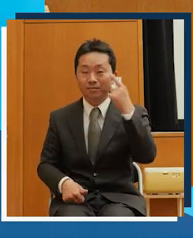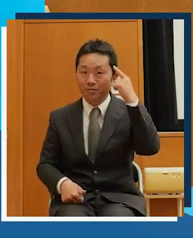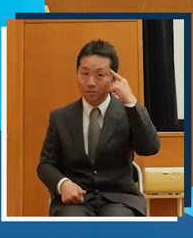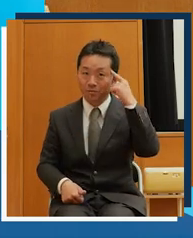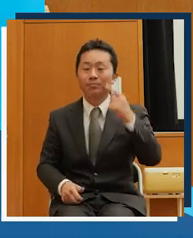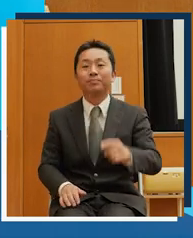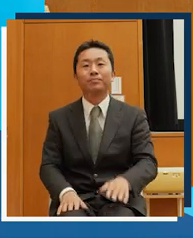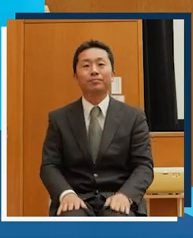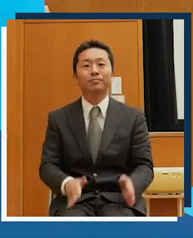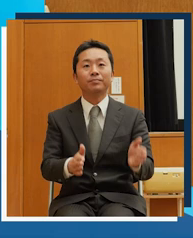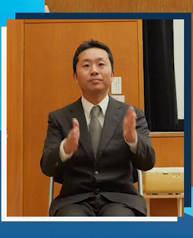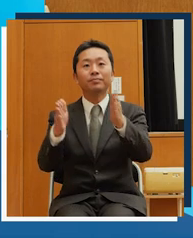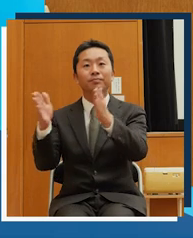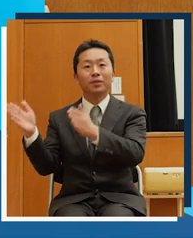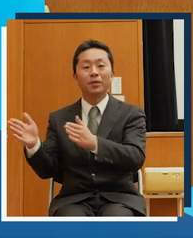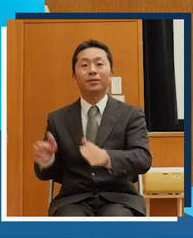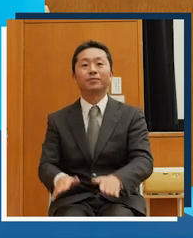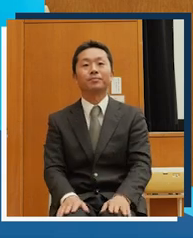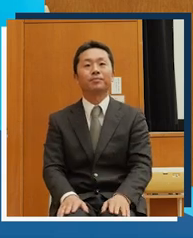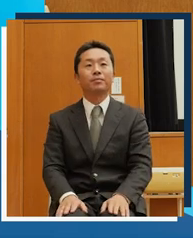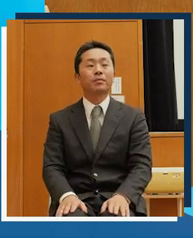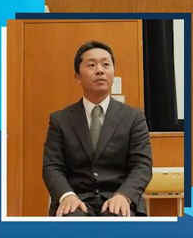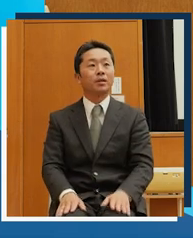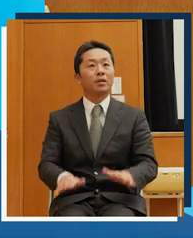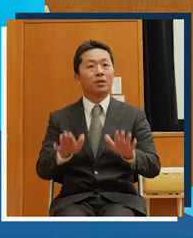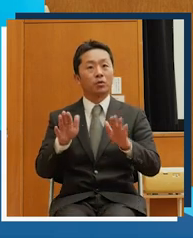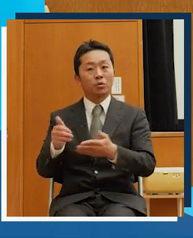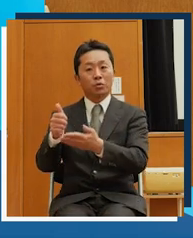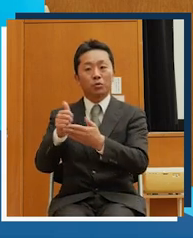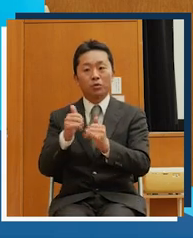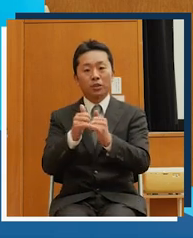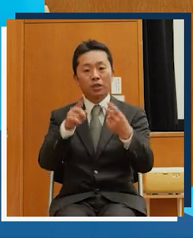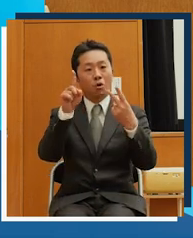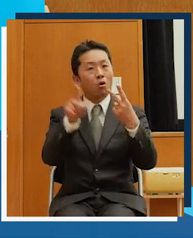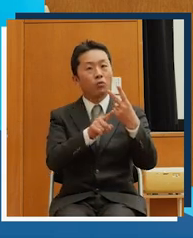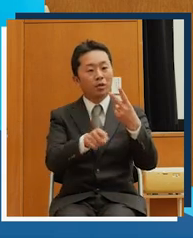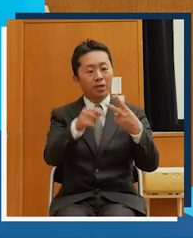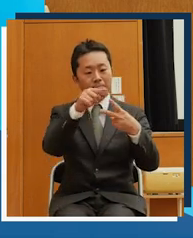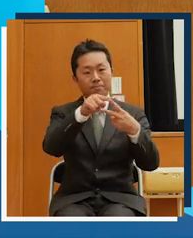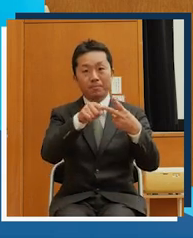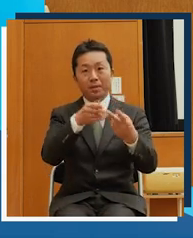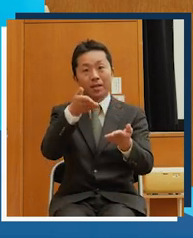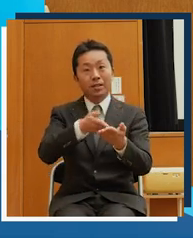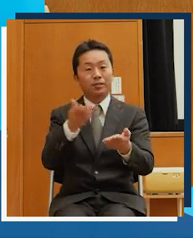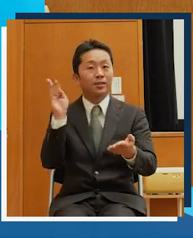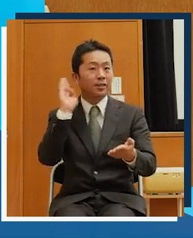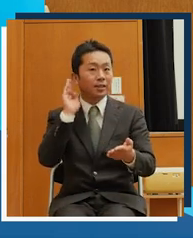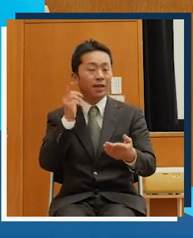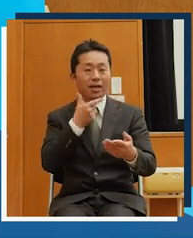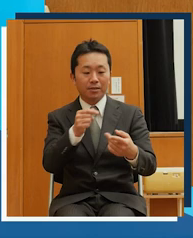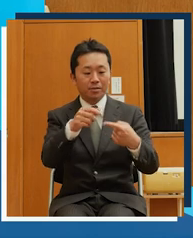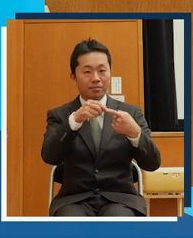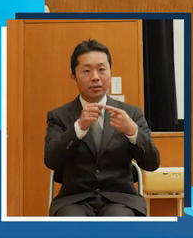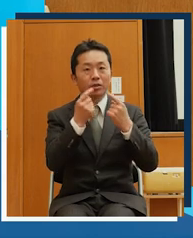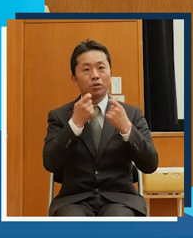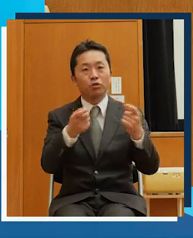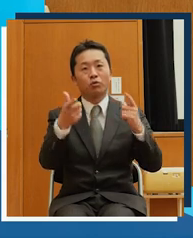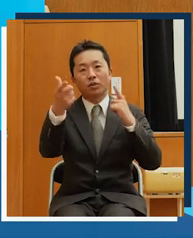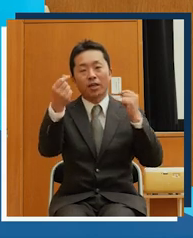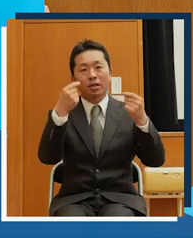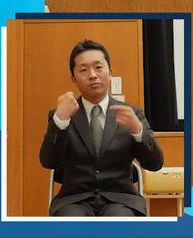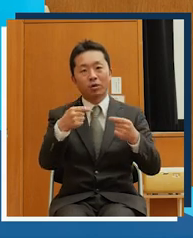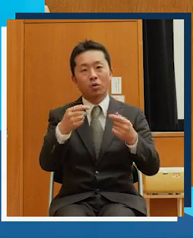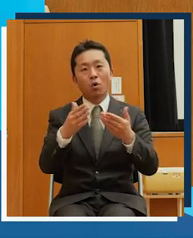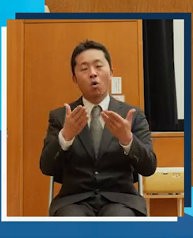ますではあ今日の登壇者お2人からお話を伺っていきましょうまず立国大学の教授で